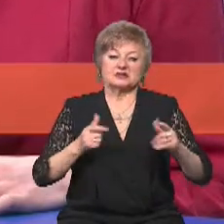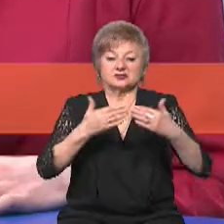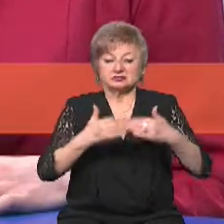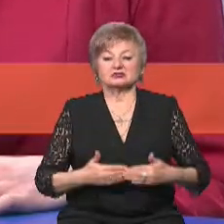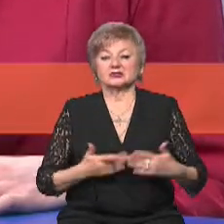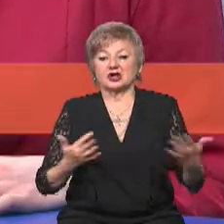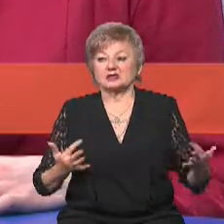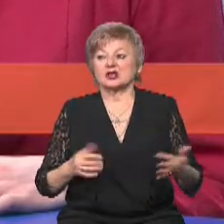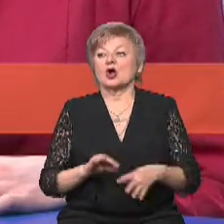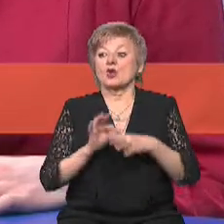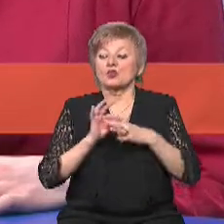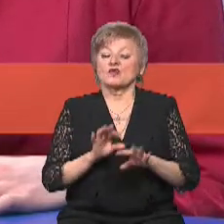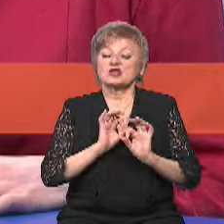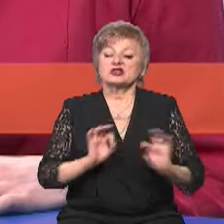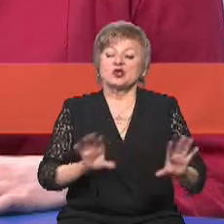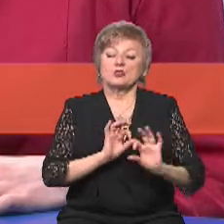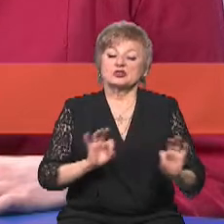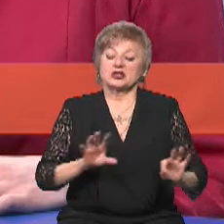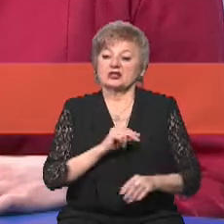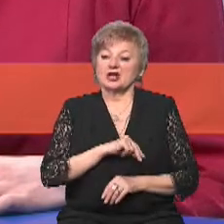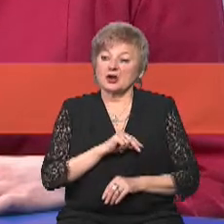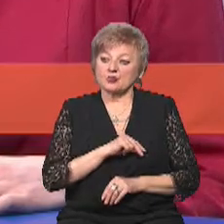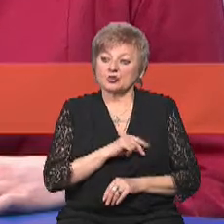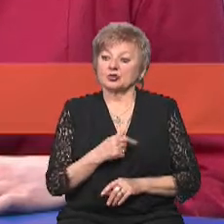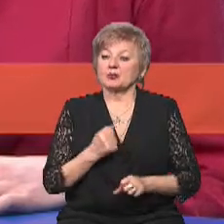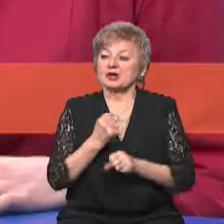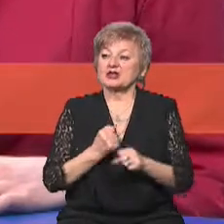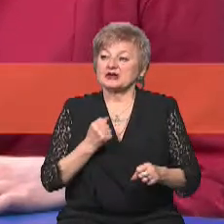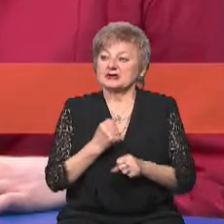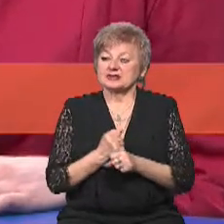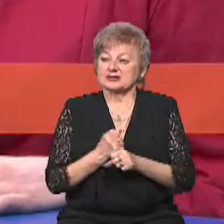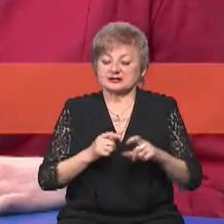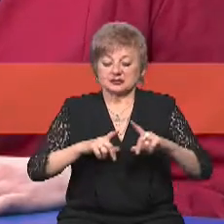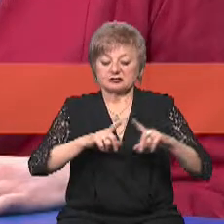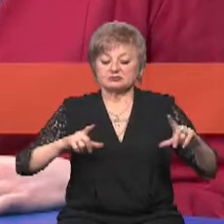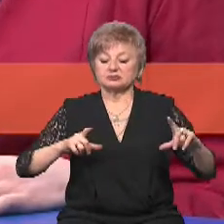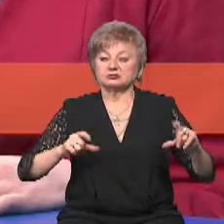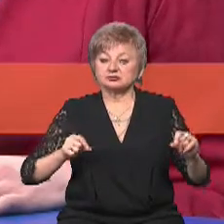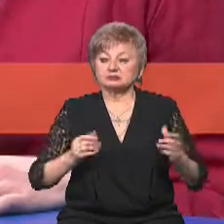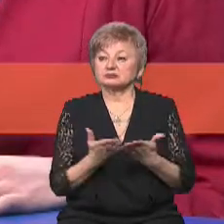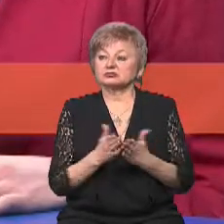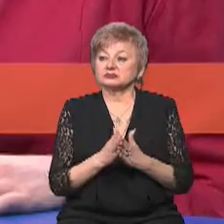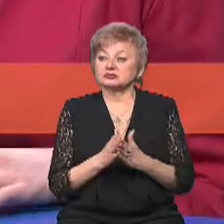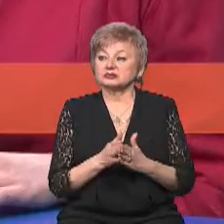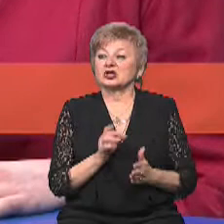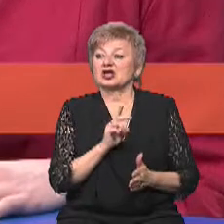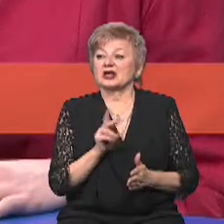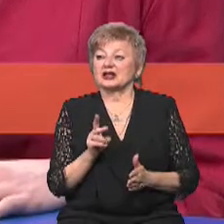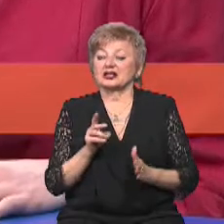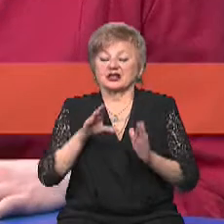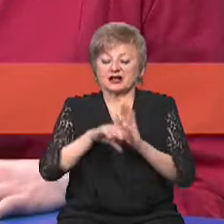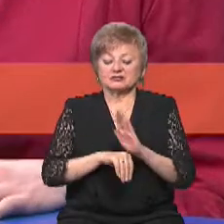проводити інформаційно-роз'яснювальну роботу, ми розробили отакі буклети, які